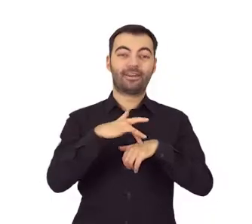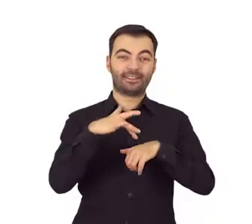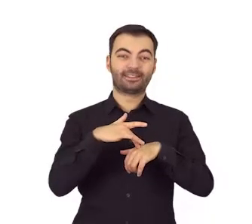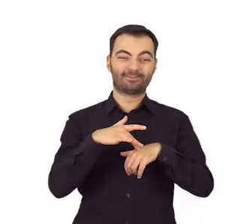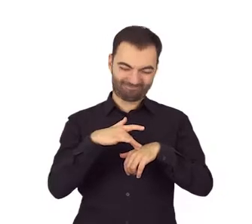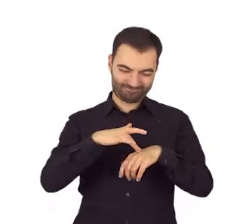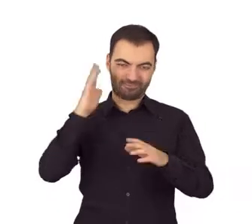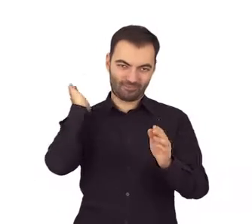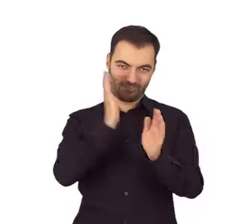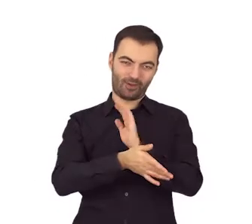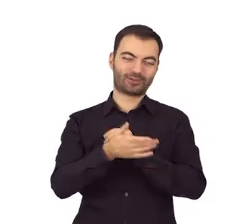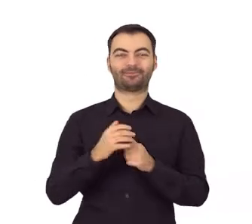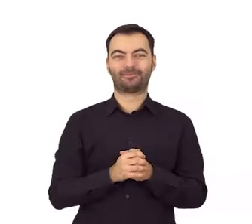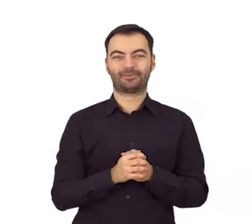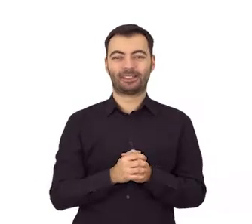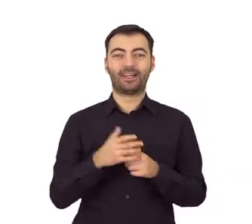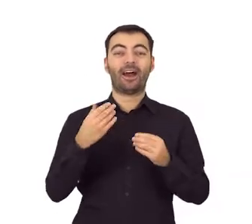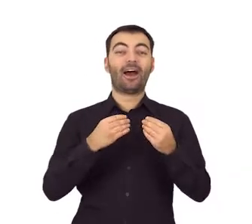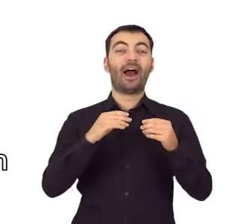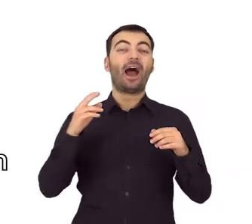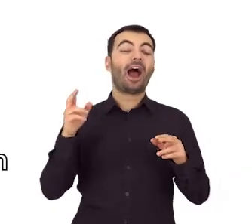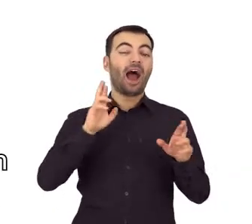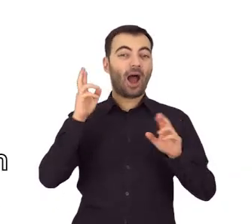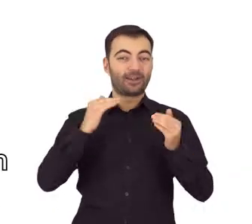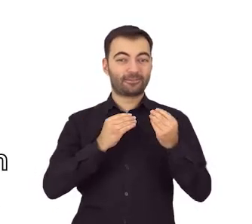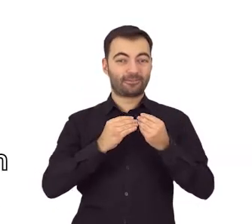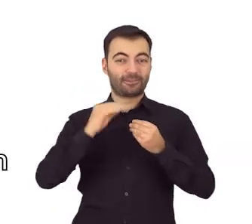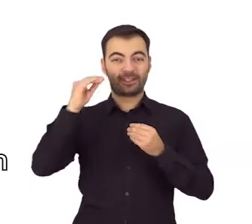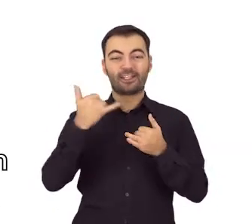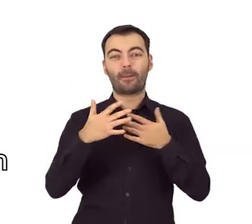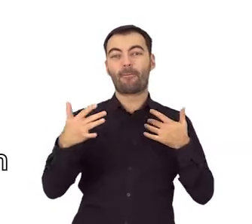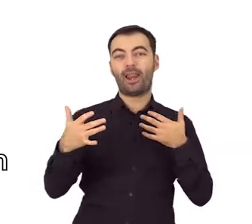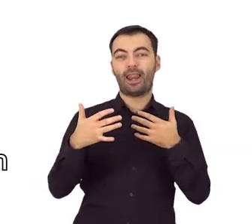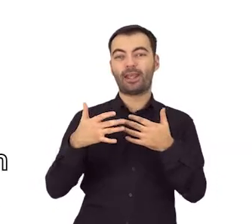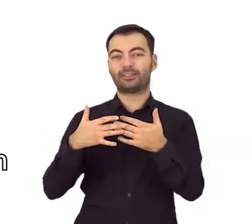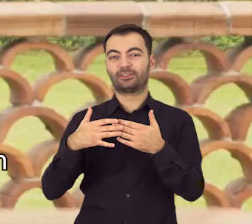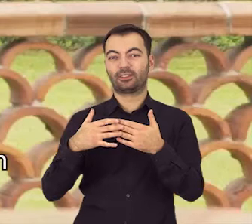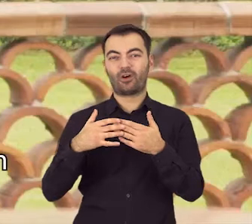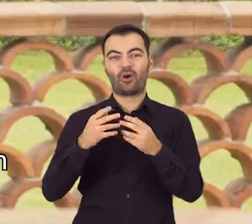badań jednoznacznie sugerują, że natężenie hałasu jest tym większe, im bardziej zbliżamy się do głównych